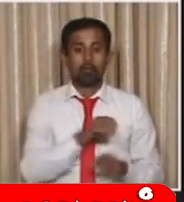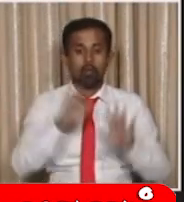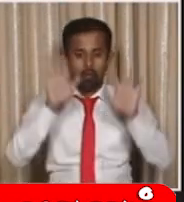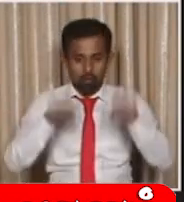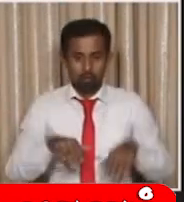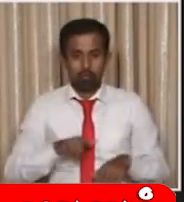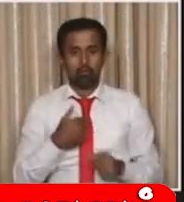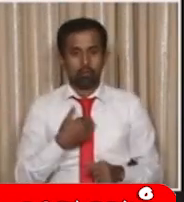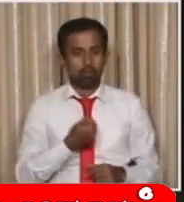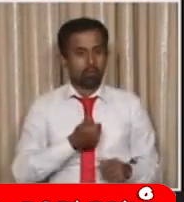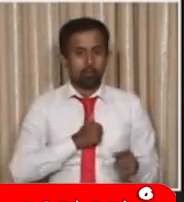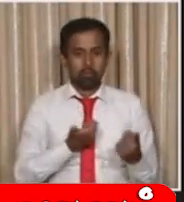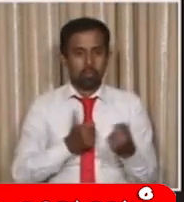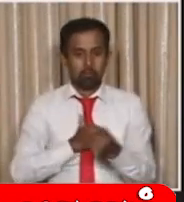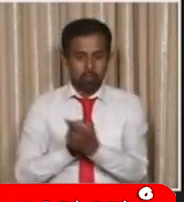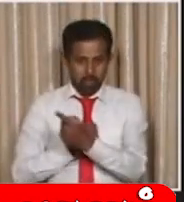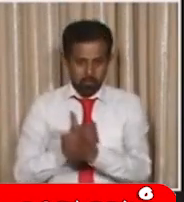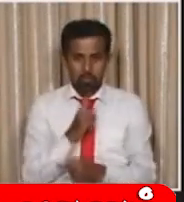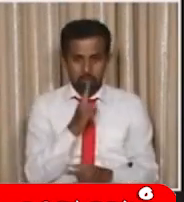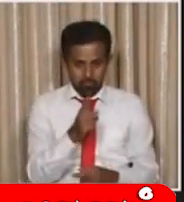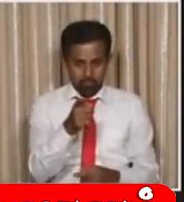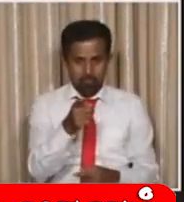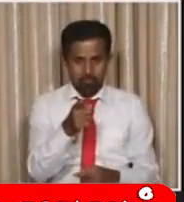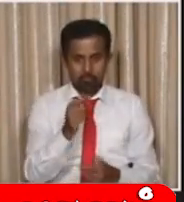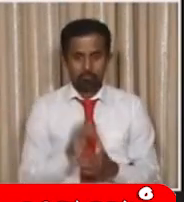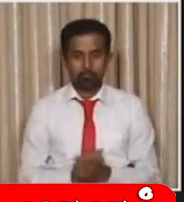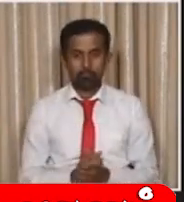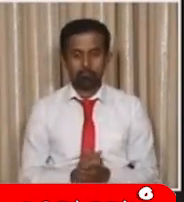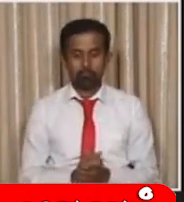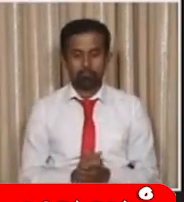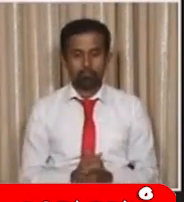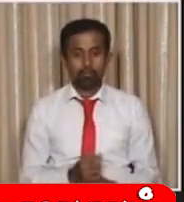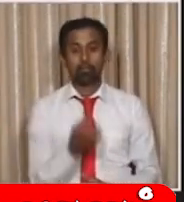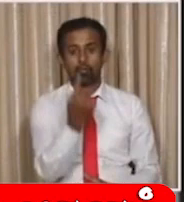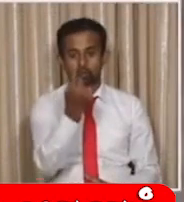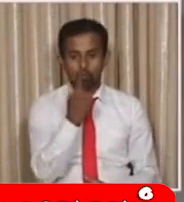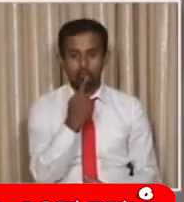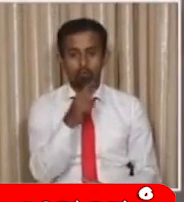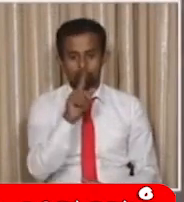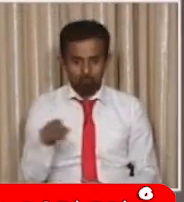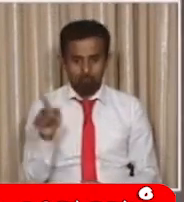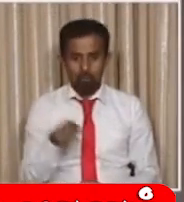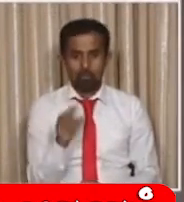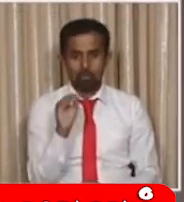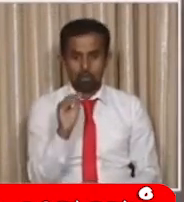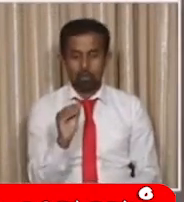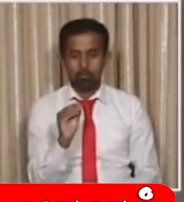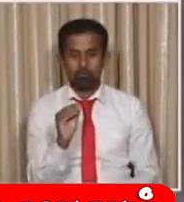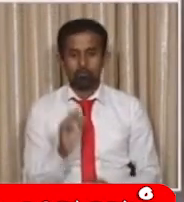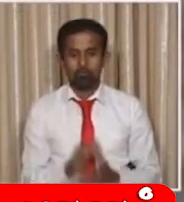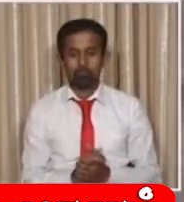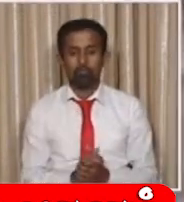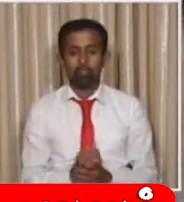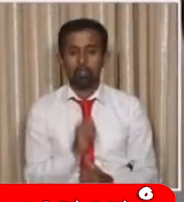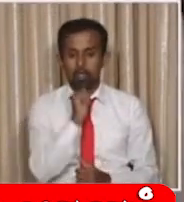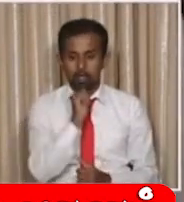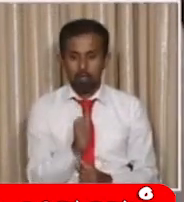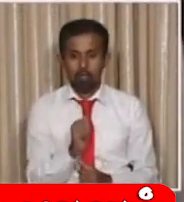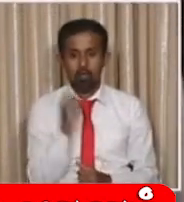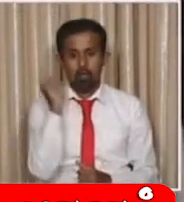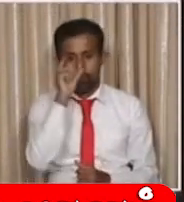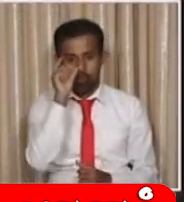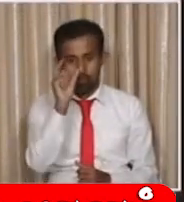கண்டனத்தை தெரிவிக்க போறாரா? அவர்கள் கூறுவது பிழையாக இருந்தால் உண்மையான விசாரணை ஒன்று